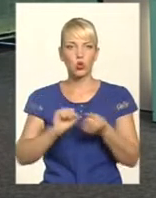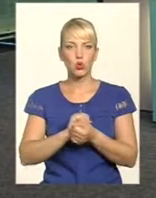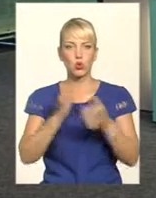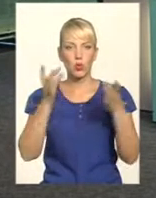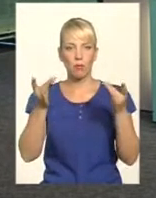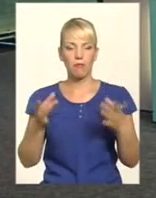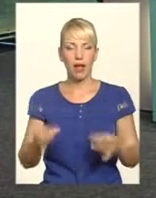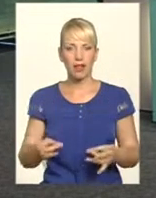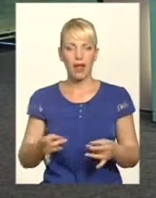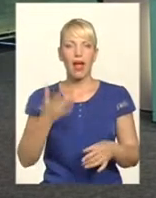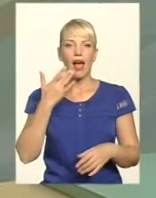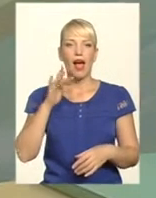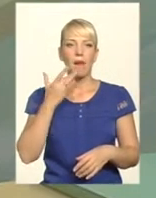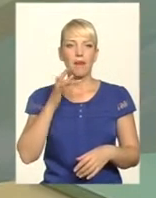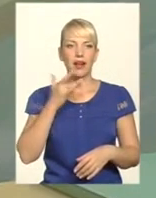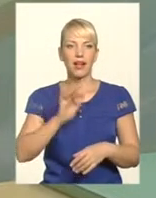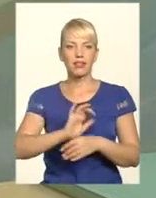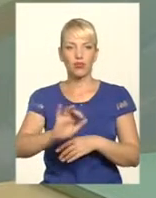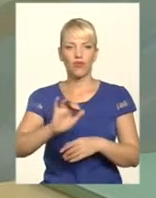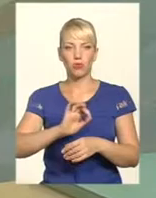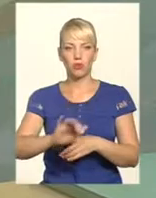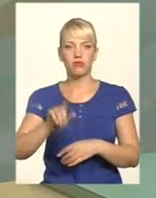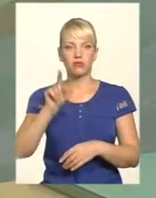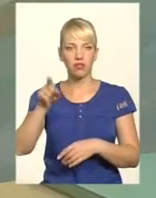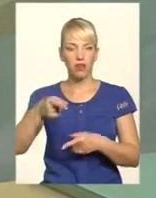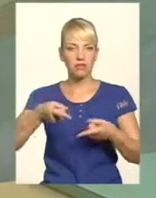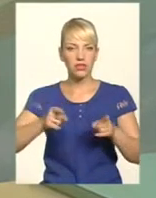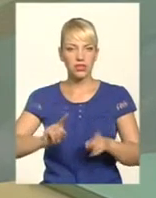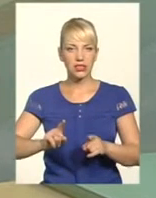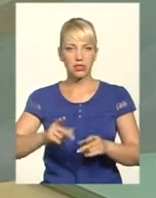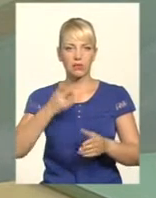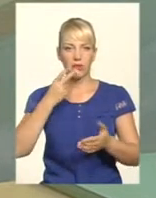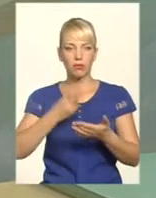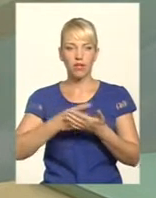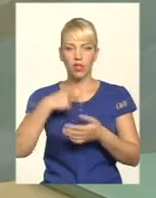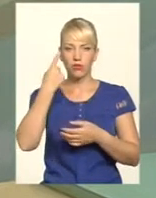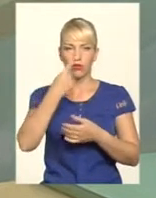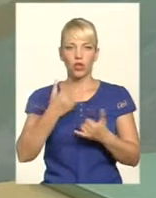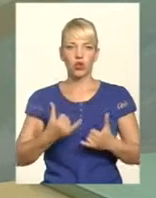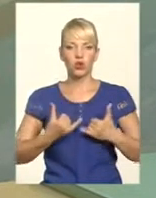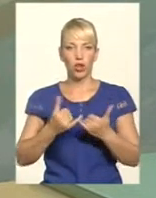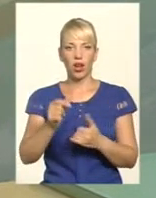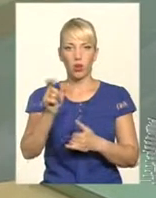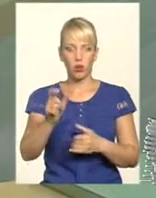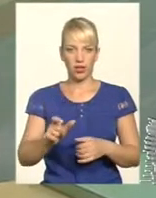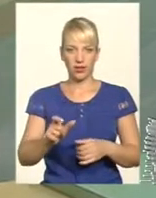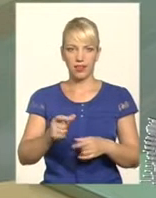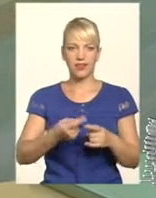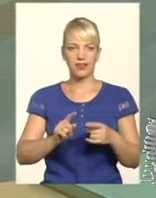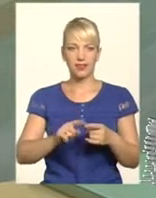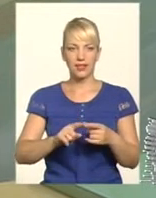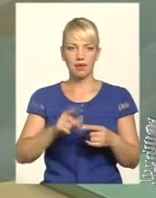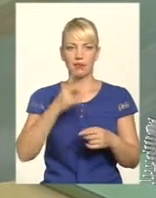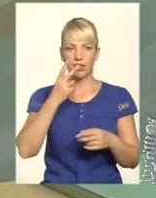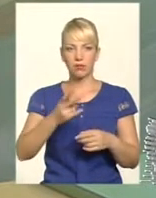американського виробництва. Скажімо так, там дійсно передбачено індивідуально для людини, і це дійсно передбачено